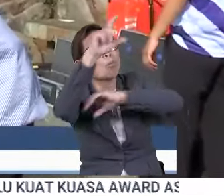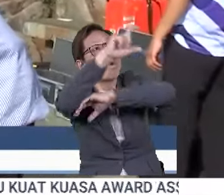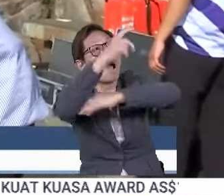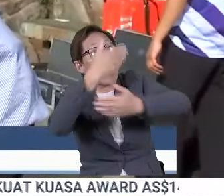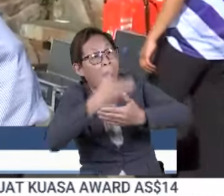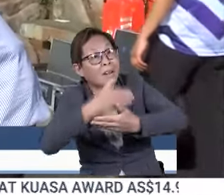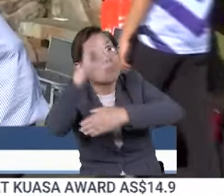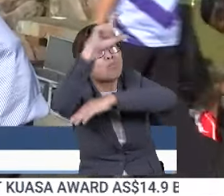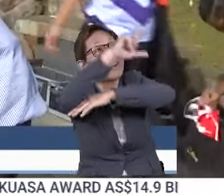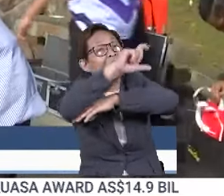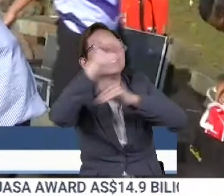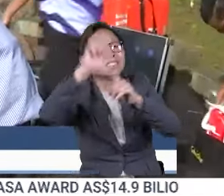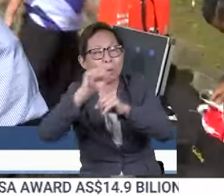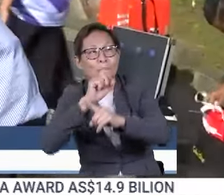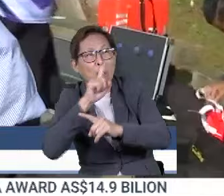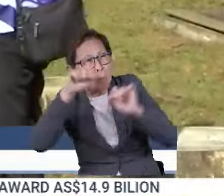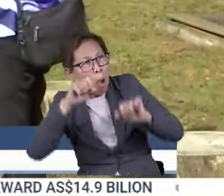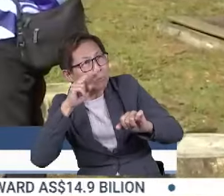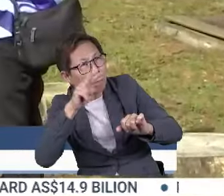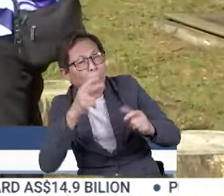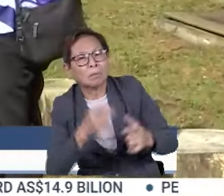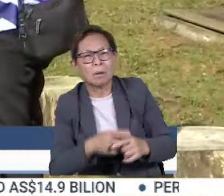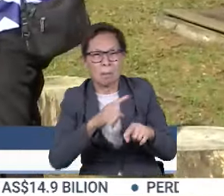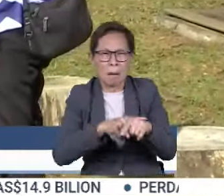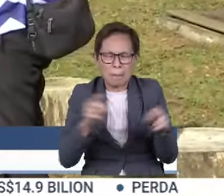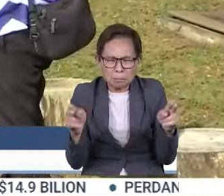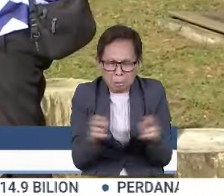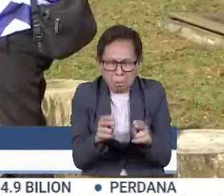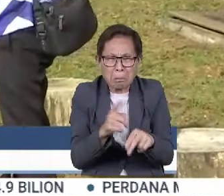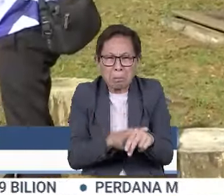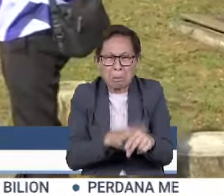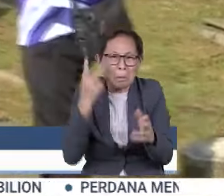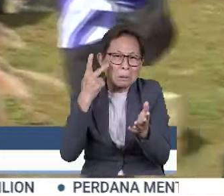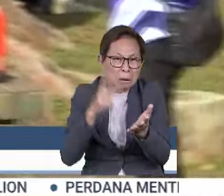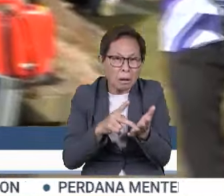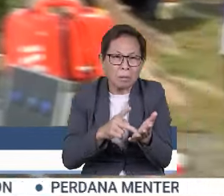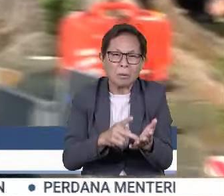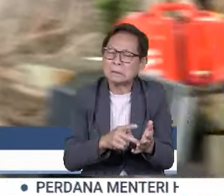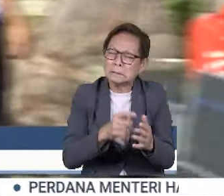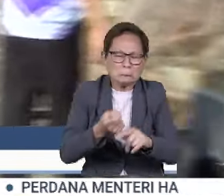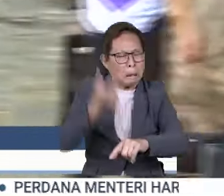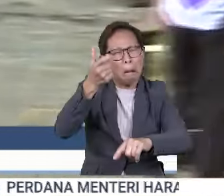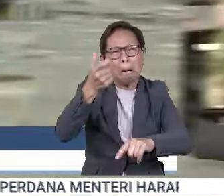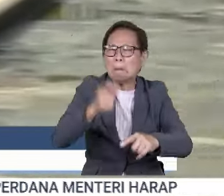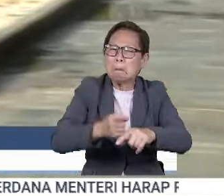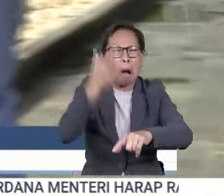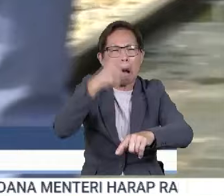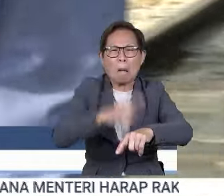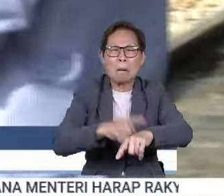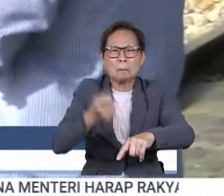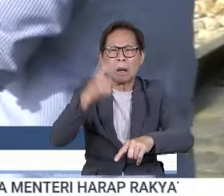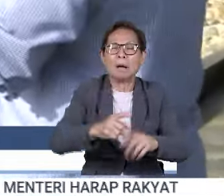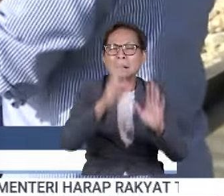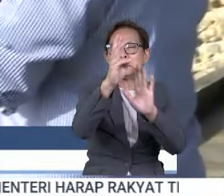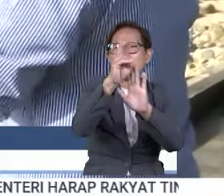bulan Syawal yang sebenarnya. Apakah tempoh yang singkat untuk mengenal pasti ataupun mengesannya? Terlalu singkat. Kita setakat ni 6